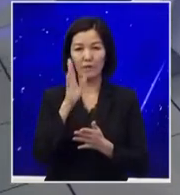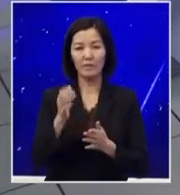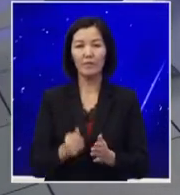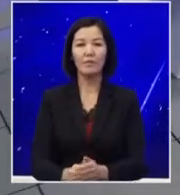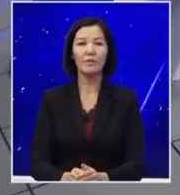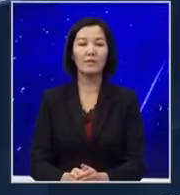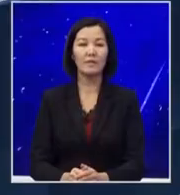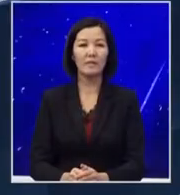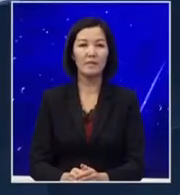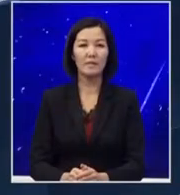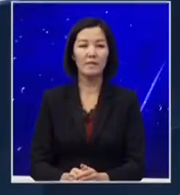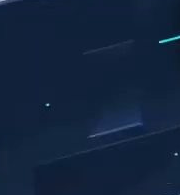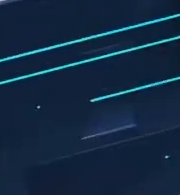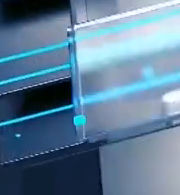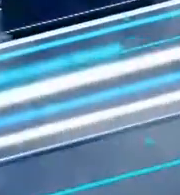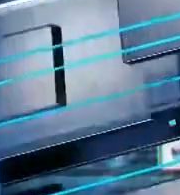көретіндеріңіз.